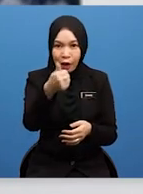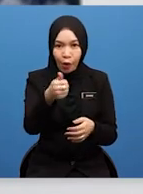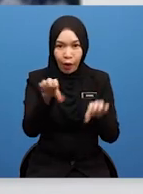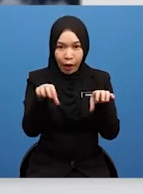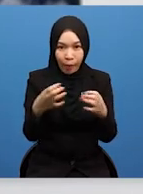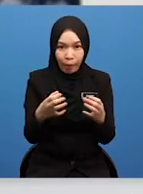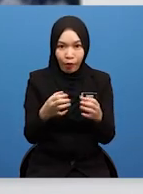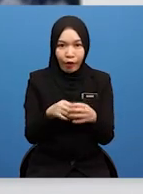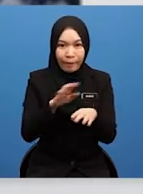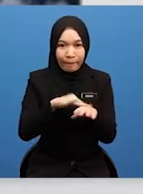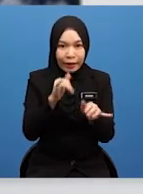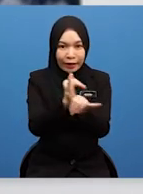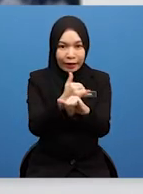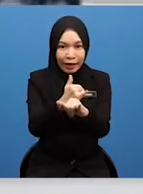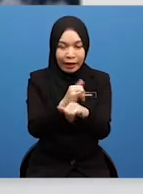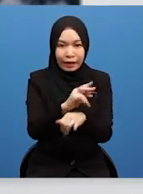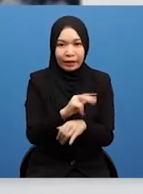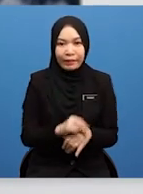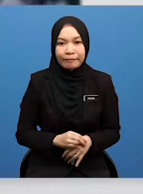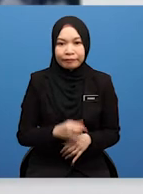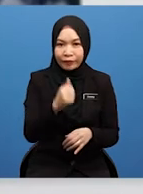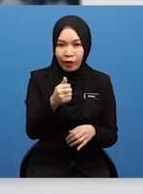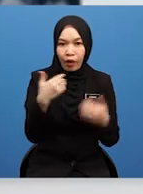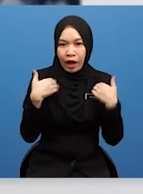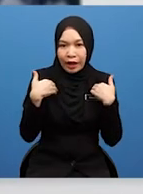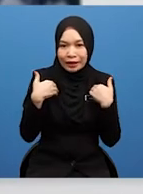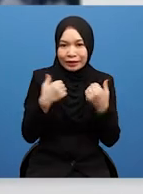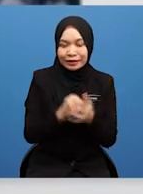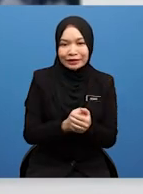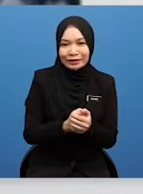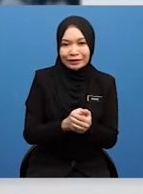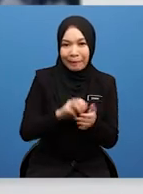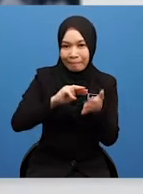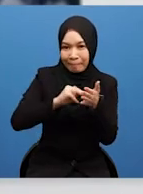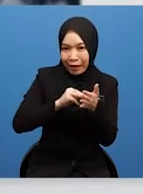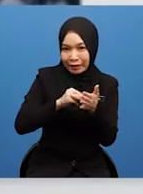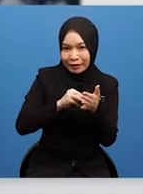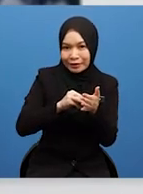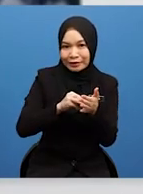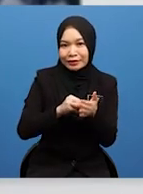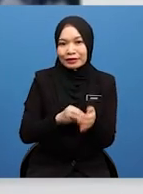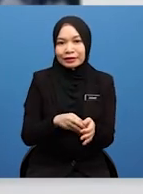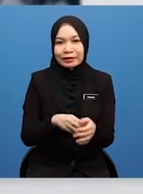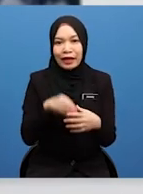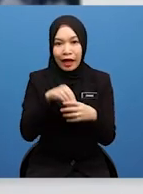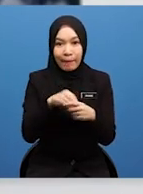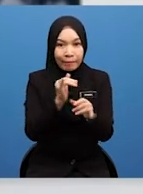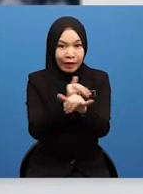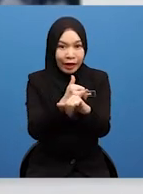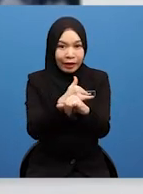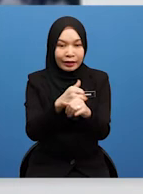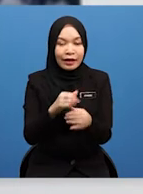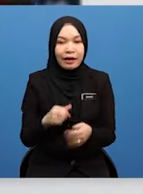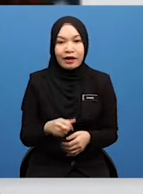merupakan message makna atau maksud yang disampaikan dalam sesebuah hasil seni yang melibatkan beberapa